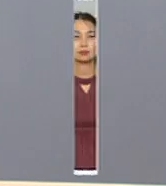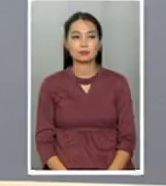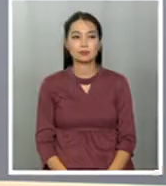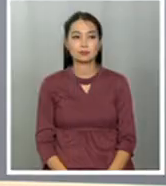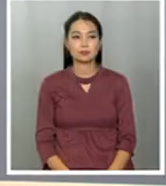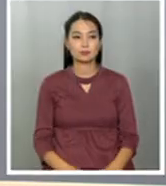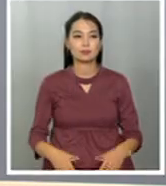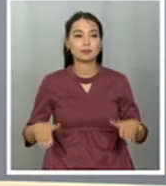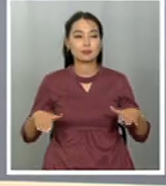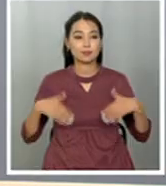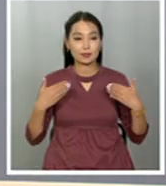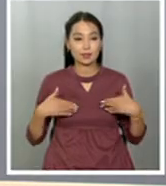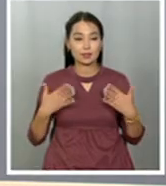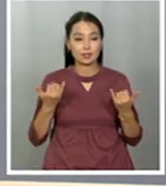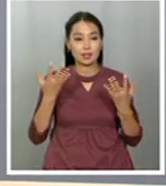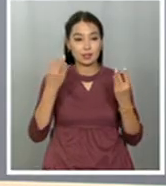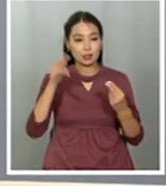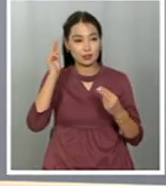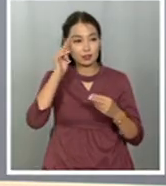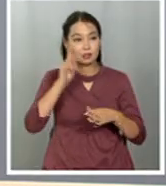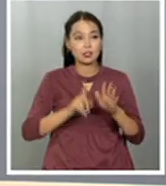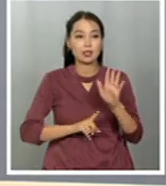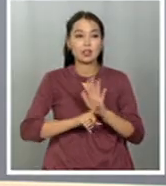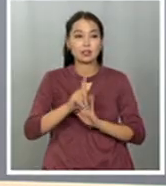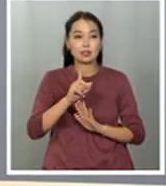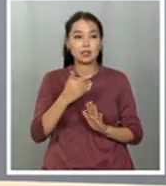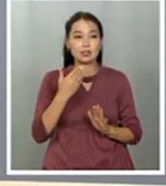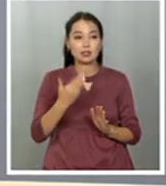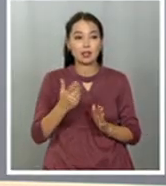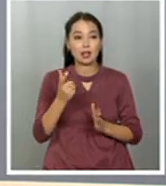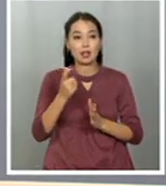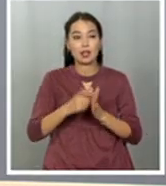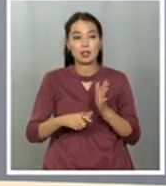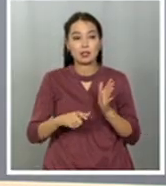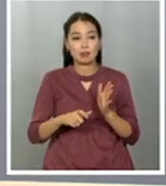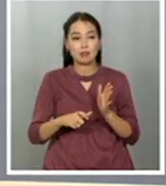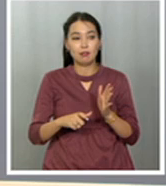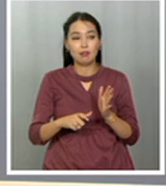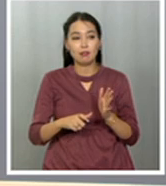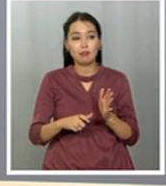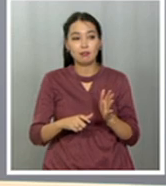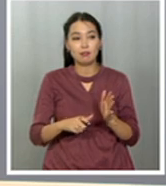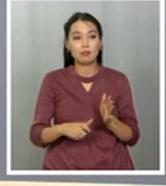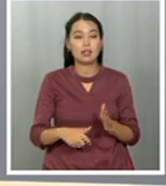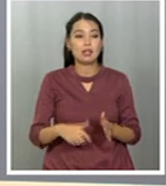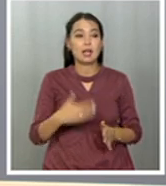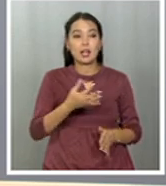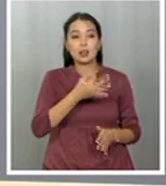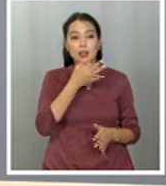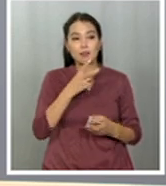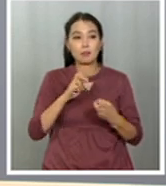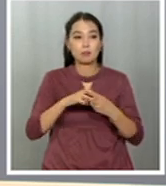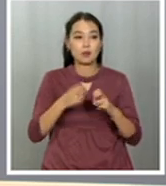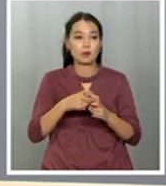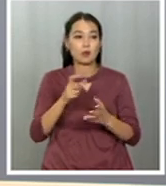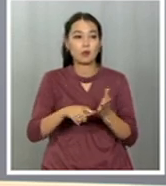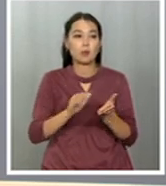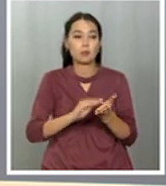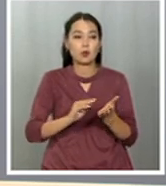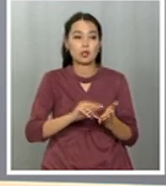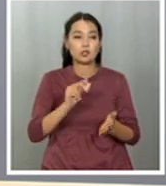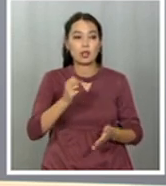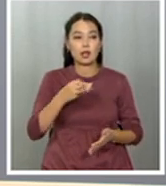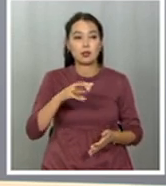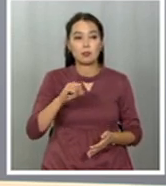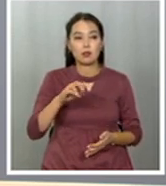Здравствуйте! Мы начинаем изучение раздела «Реальность и фантазия». Тема урока «Нравственные проблемы» в повести Чингиза Айтматова